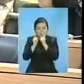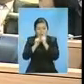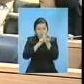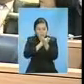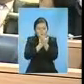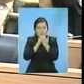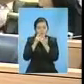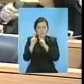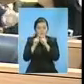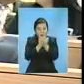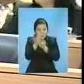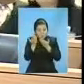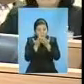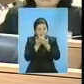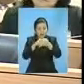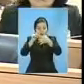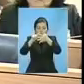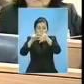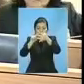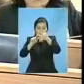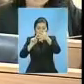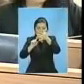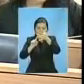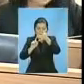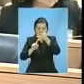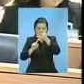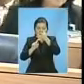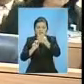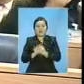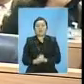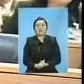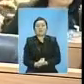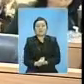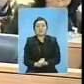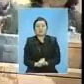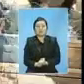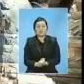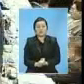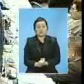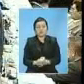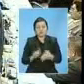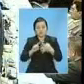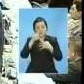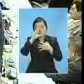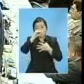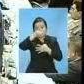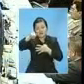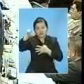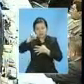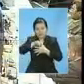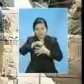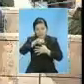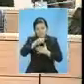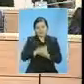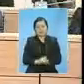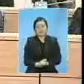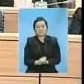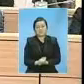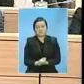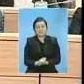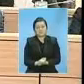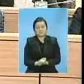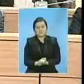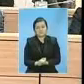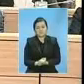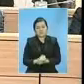4ข้อค่ะถ้าเราพูดให้เป็นภาษาวิชาการก็คือ1 conflict definition นิยามความขัดแย้งว่าเชื้อ